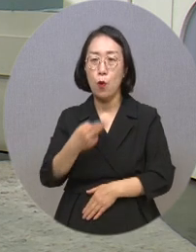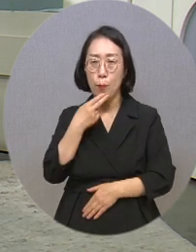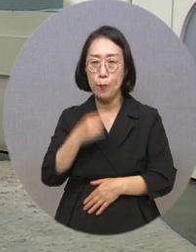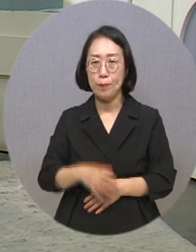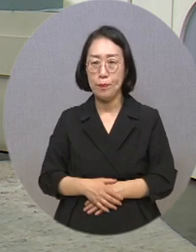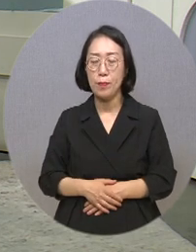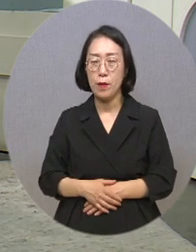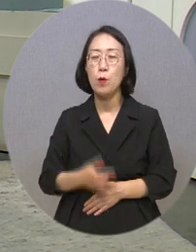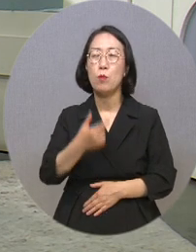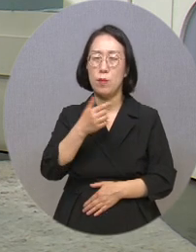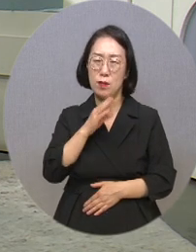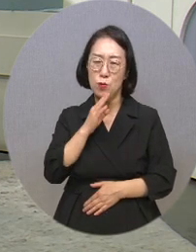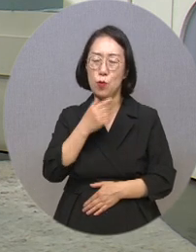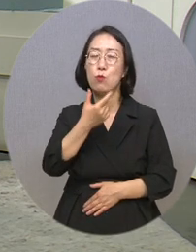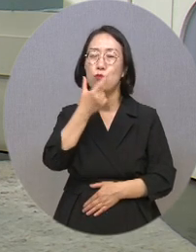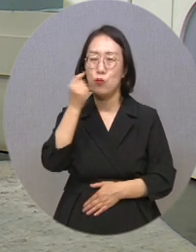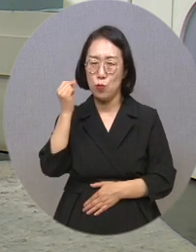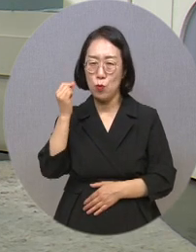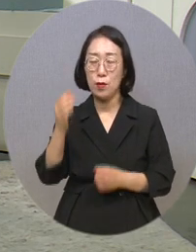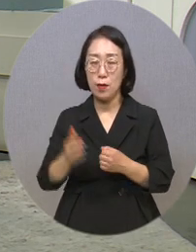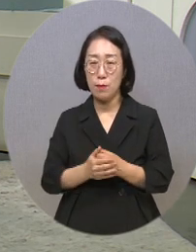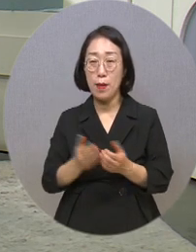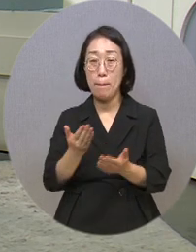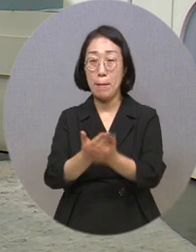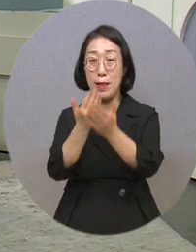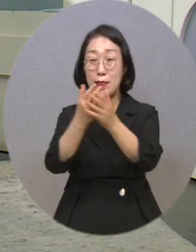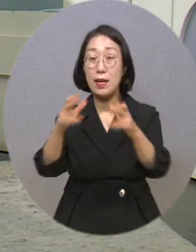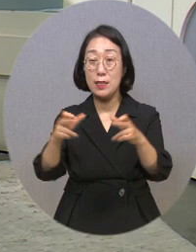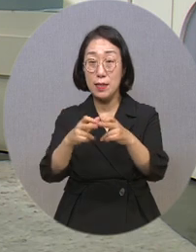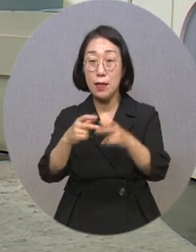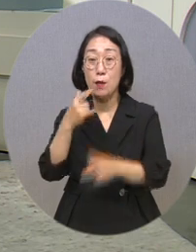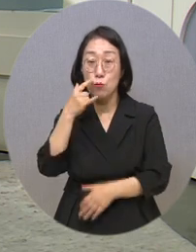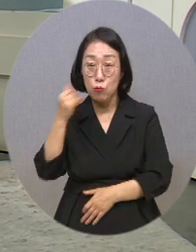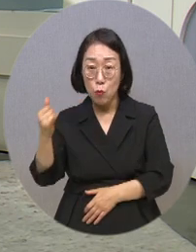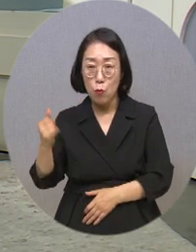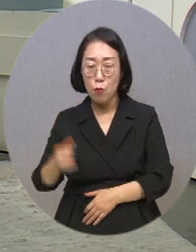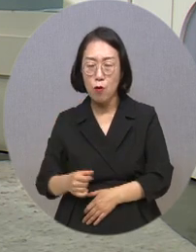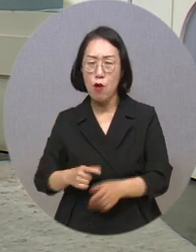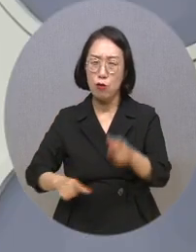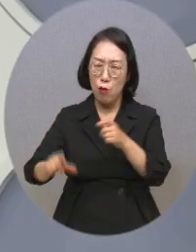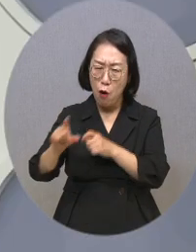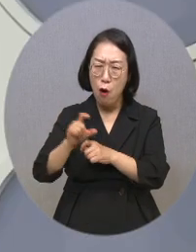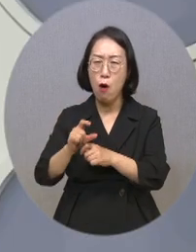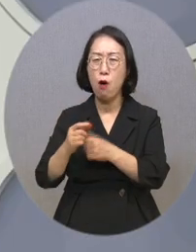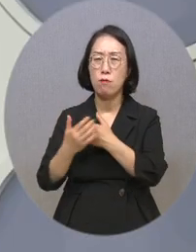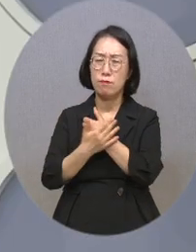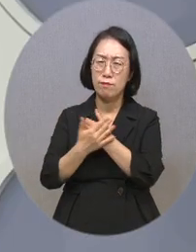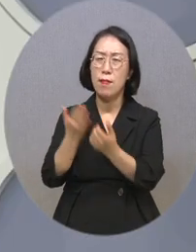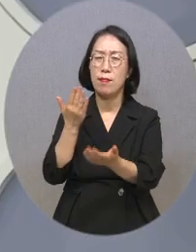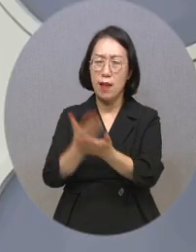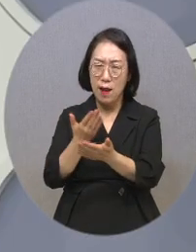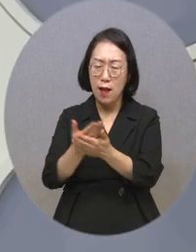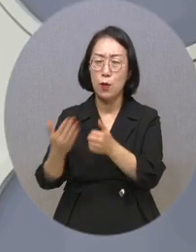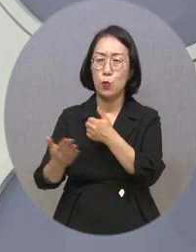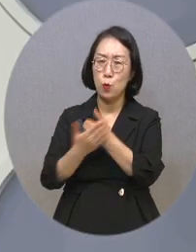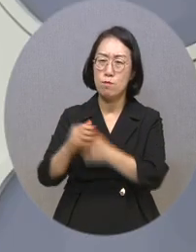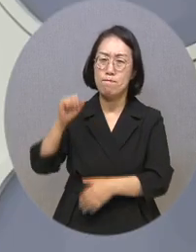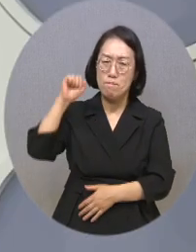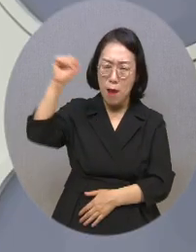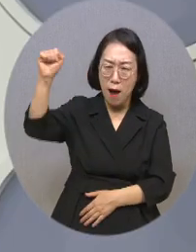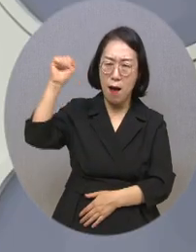조금 부족해서 우리 발달장애인 부모들이 삭발까지 하면서 수쟁하고 그 저기